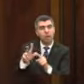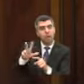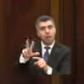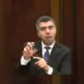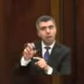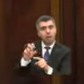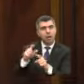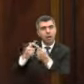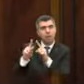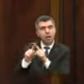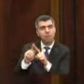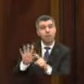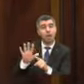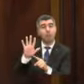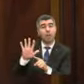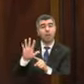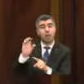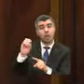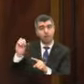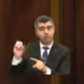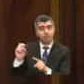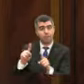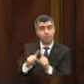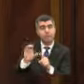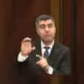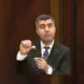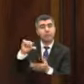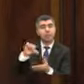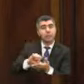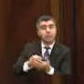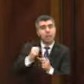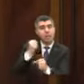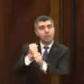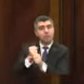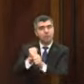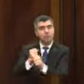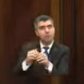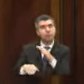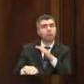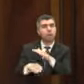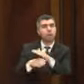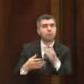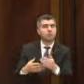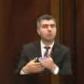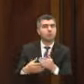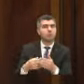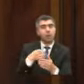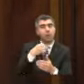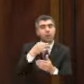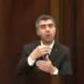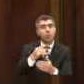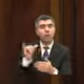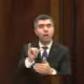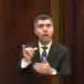وطردت فيها 5000 عامل وجدنا لها الأرضية في الدار البيضاء اشتغلت ومشات. دابا قولوا لنا السيد رئيس الحكومة شحال